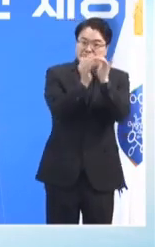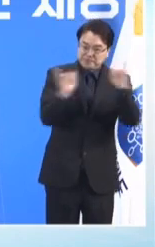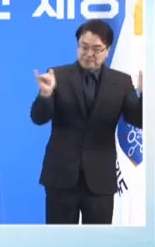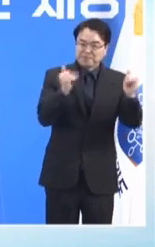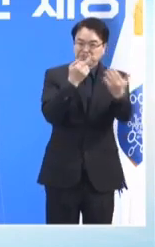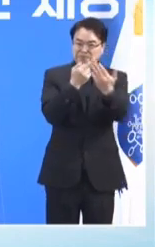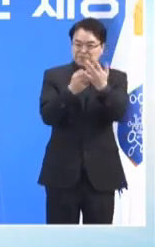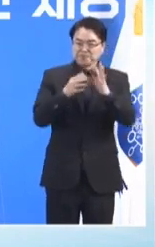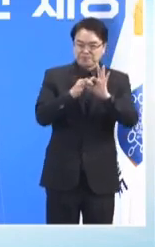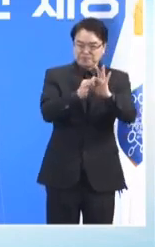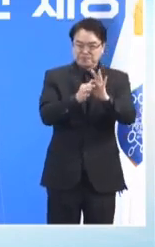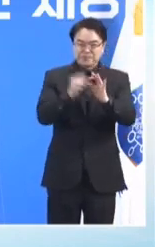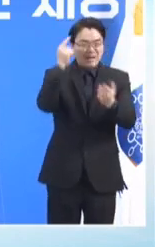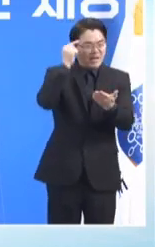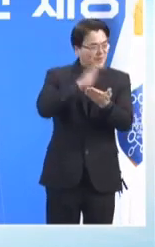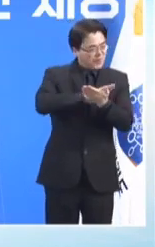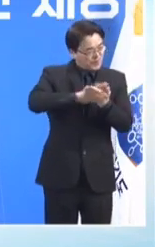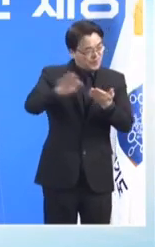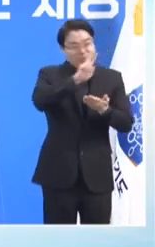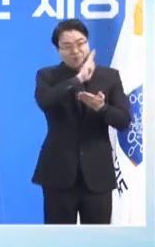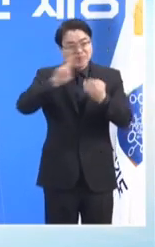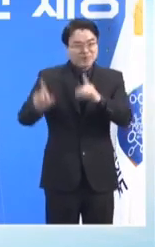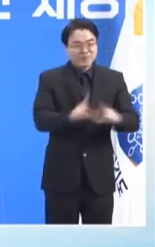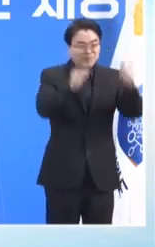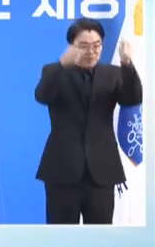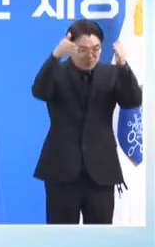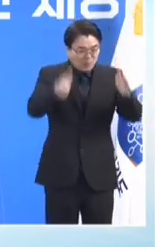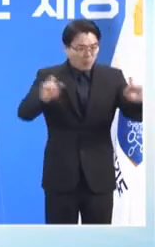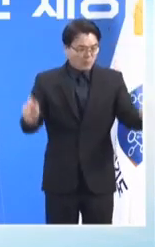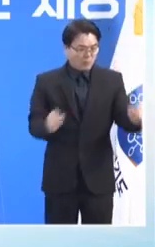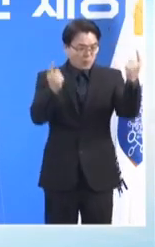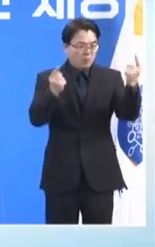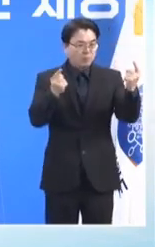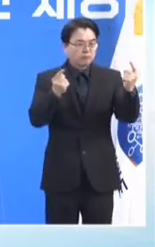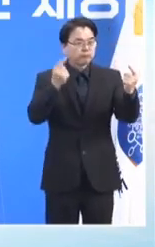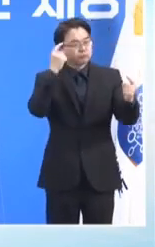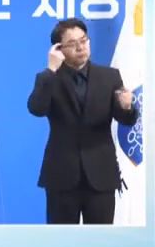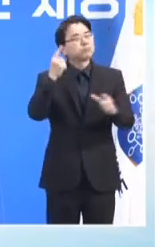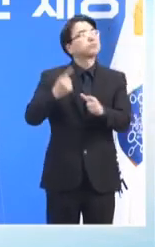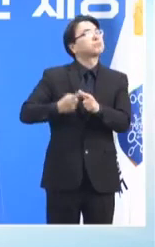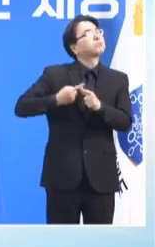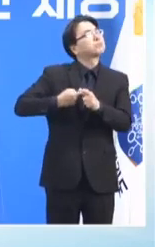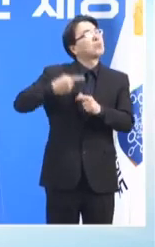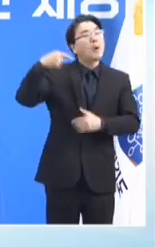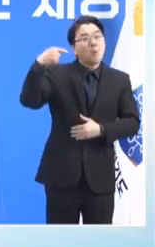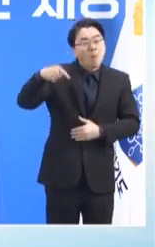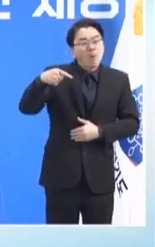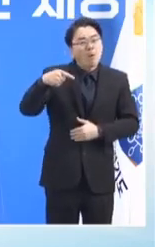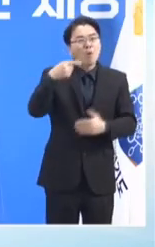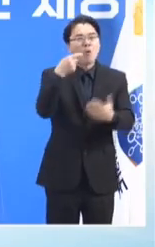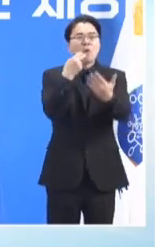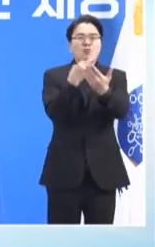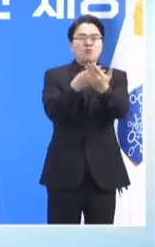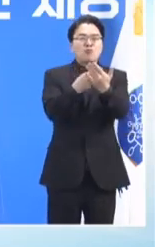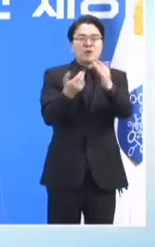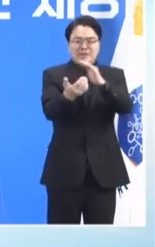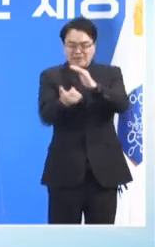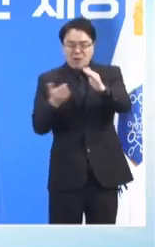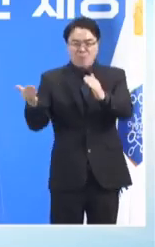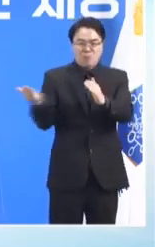유리를 통해 쾌적하고 편리한 삶의 혜택을 누리는 동안 간과한 것이 있었습니다. 바로 유리가 사용되기